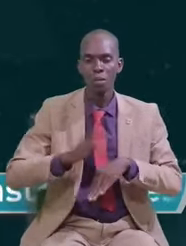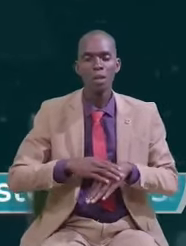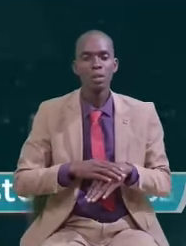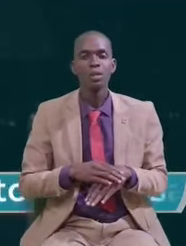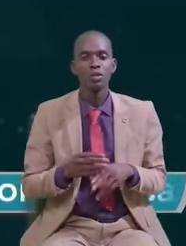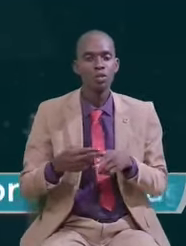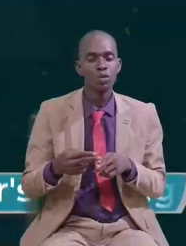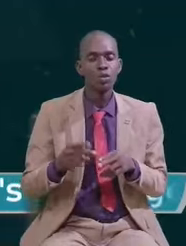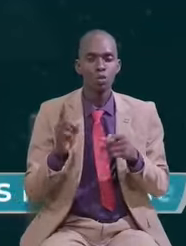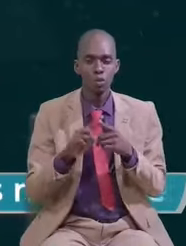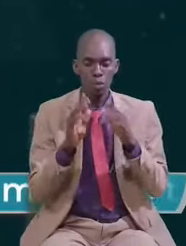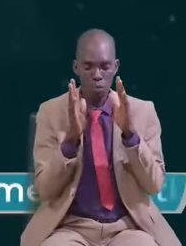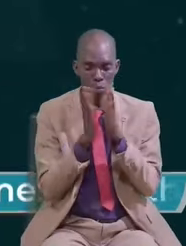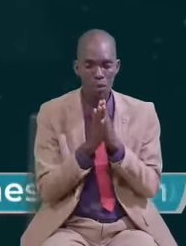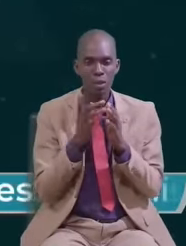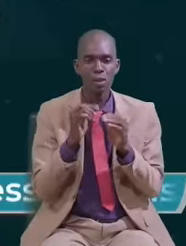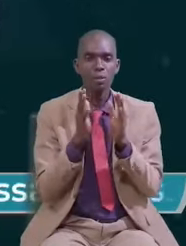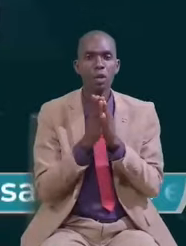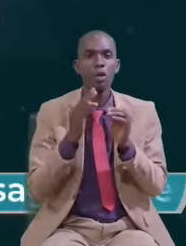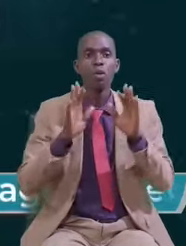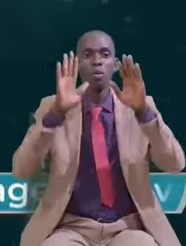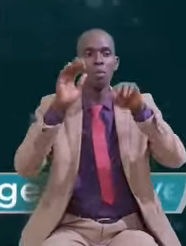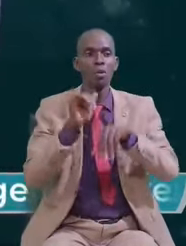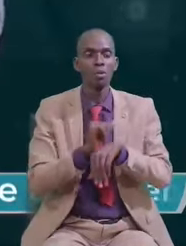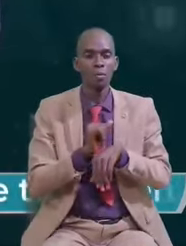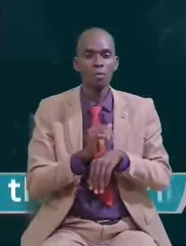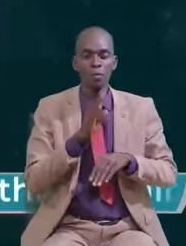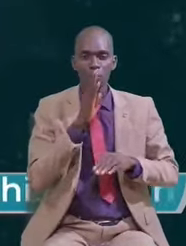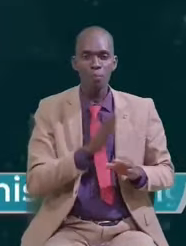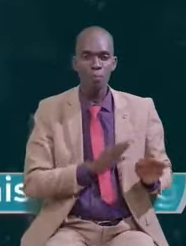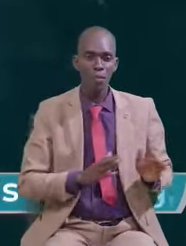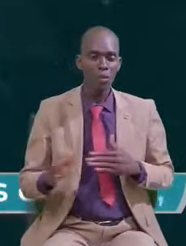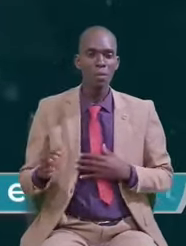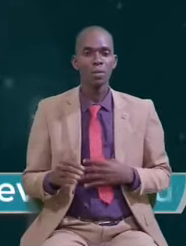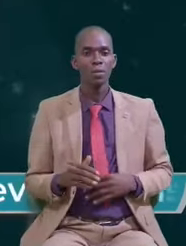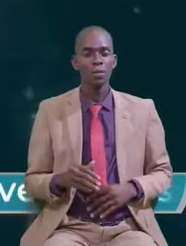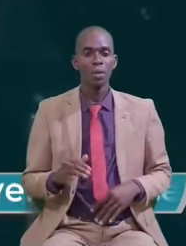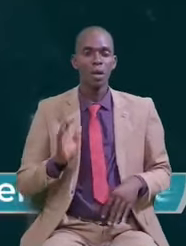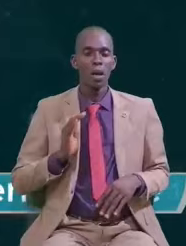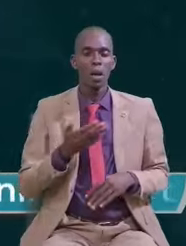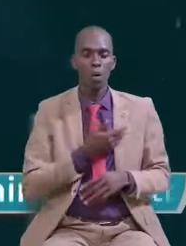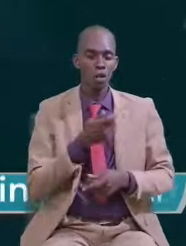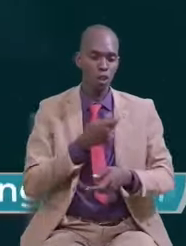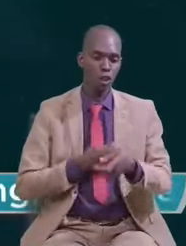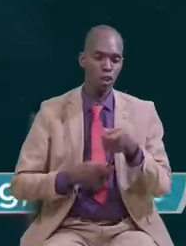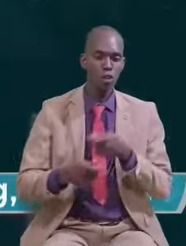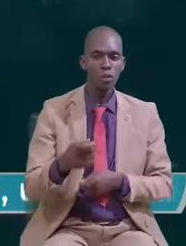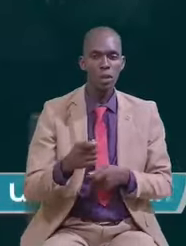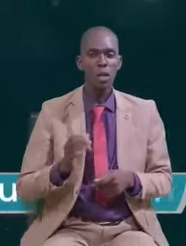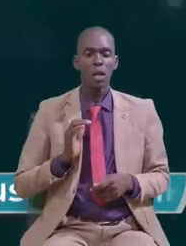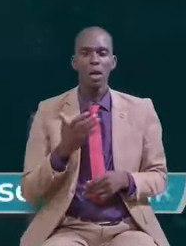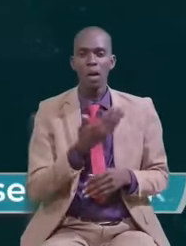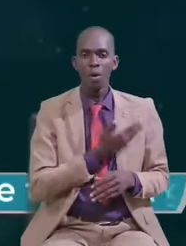la prière pour votre miracle. Apprêtez-vous, notre substitut, notre